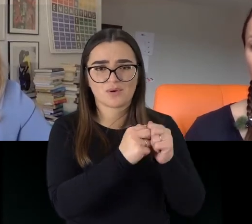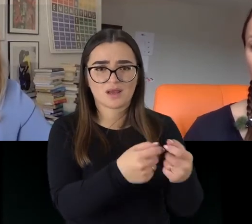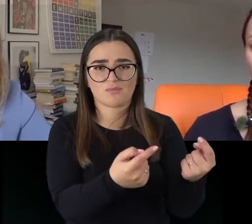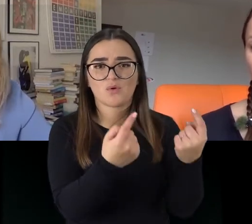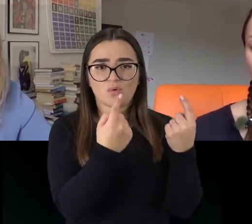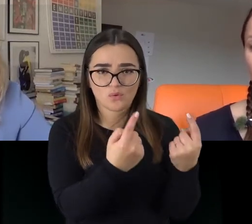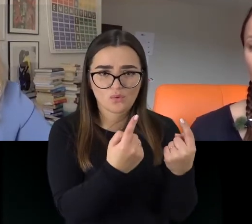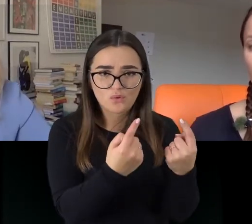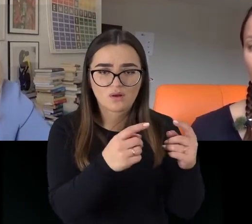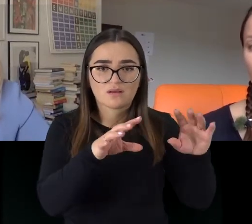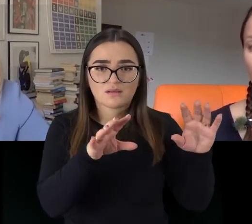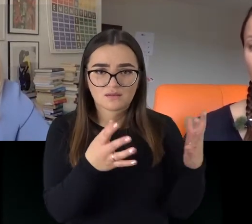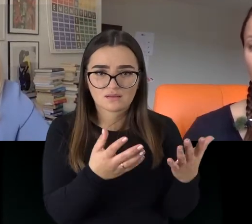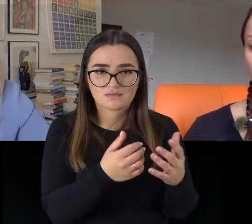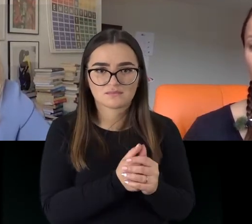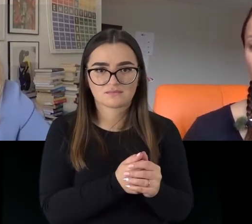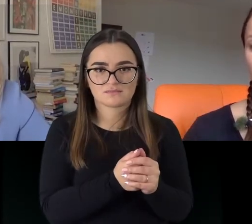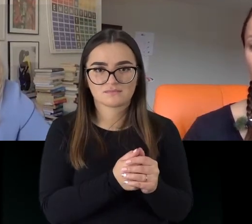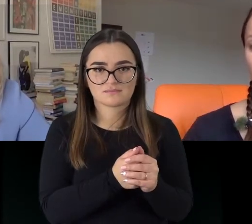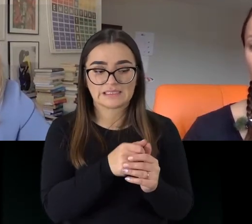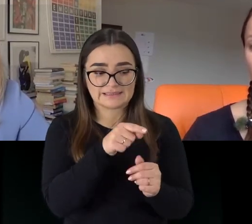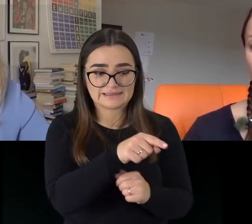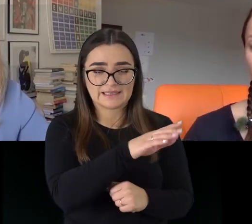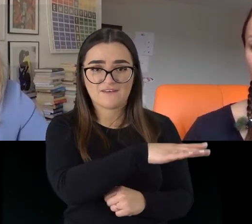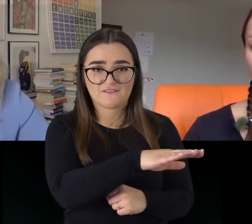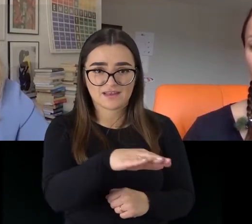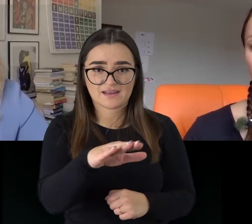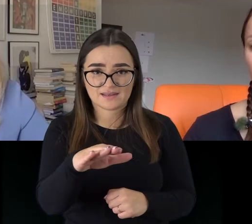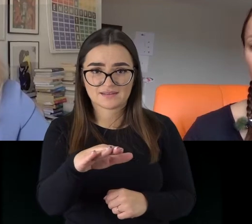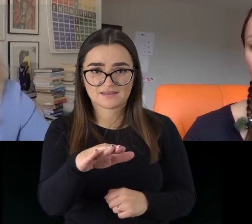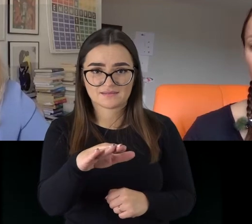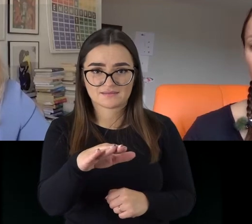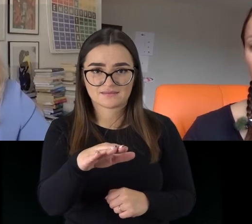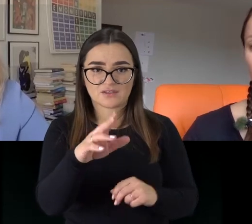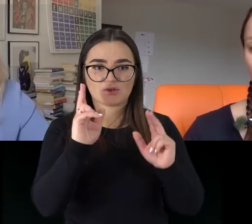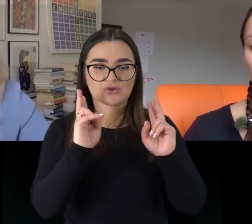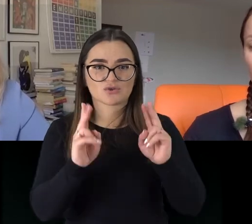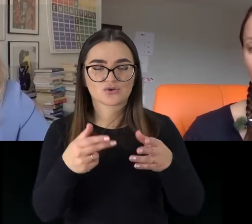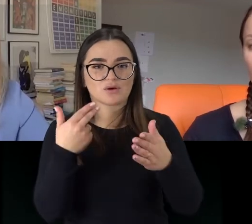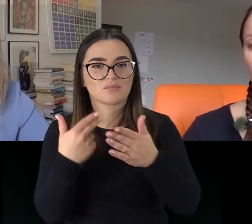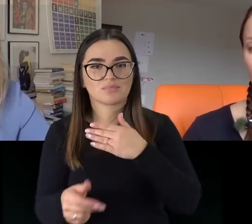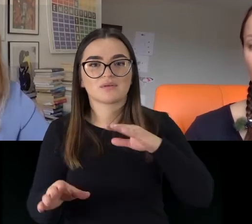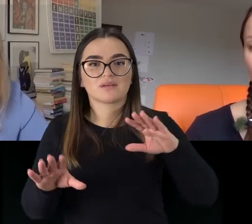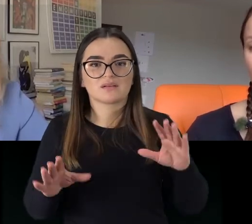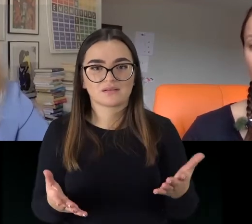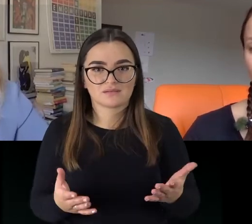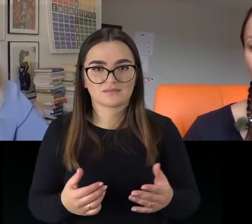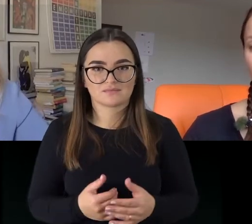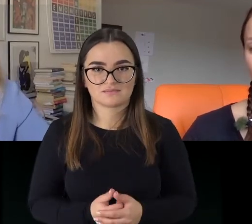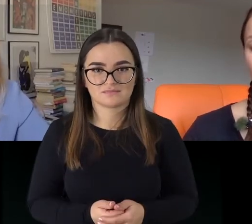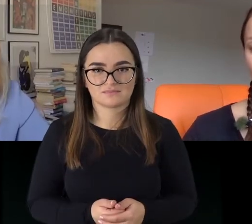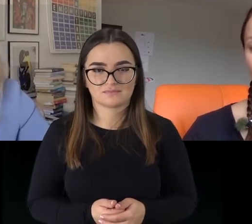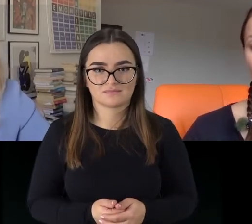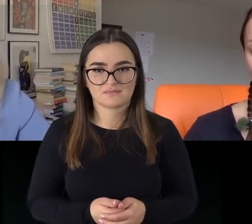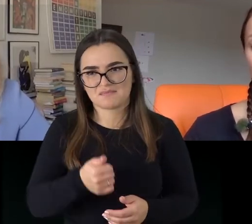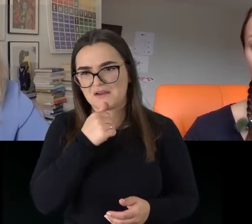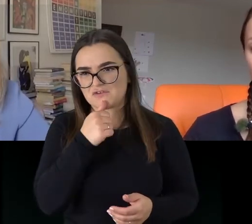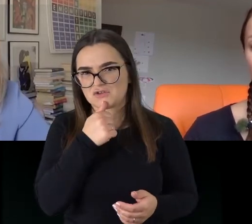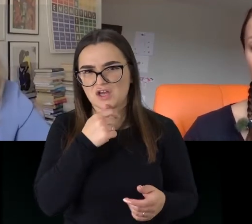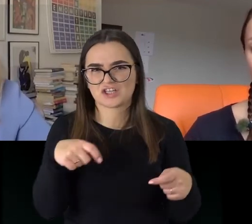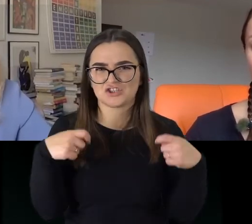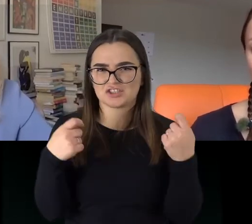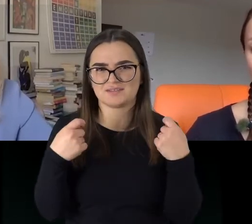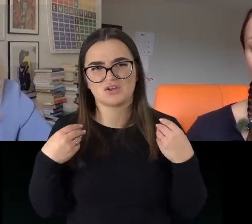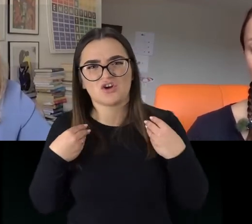priklausomybės istorijoje. Ir tai yra apie tai, kad tokie vaikai netenka pagrindinio dalyko. Tai yra ne ten kažkokio džinsinio